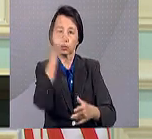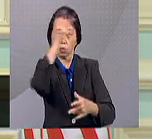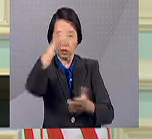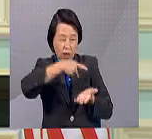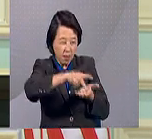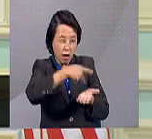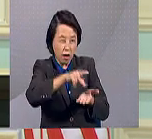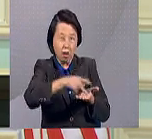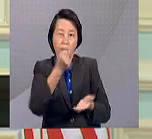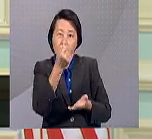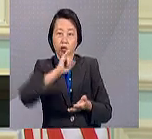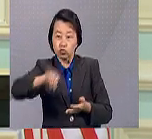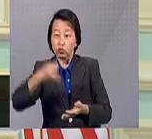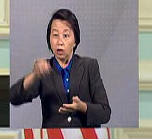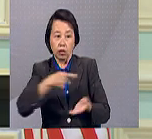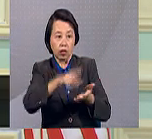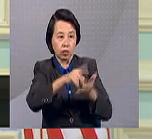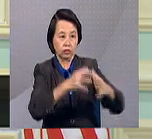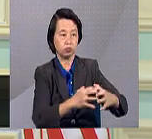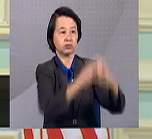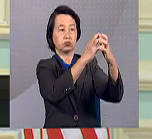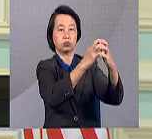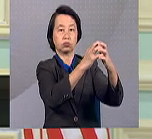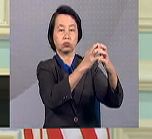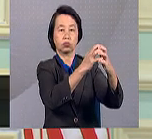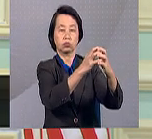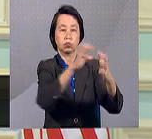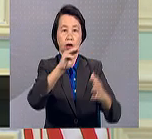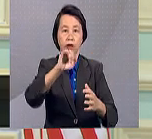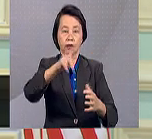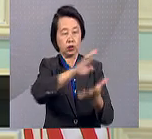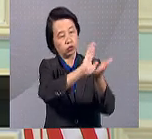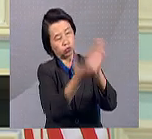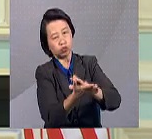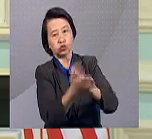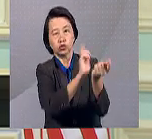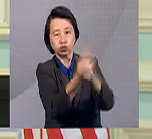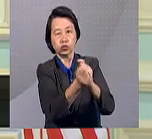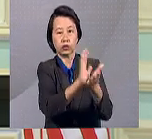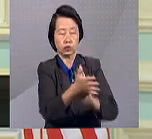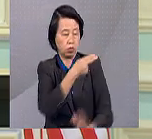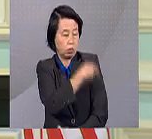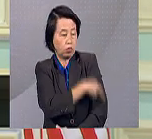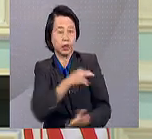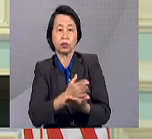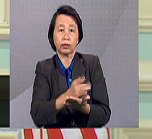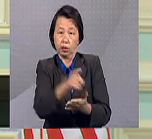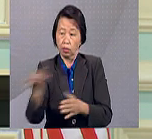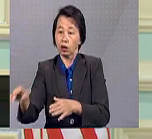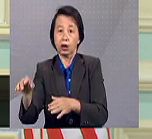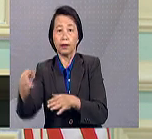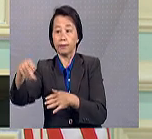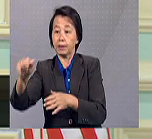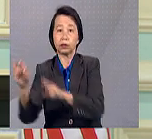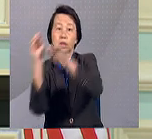berbelanja berjuta-juta ringgit untuk mewujudkan MAIPS tersebut ditukar menjadi hospital sementara. Kita hantar mereka ke situ.